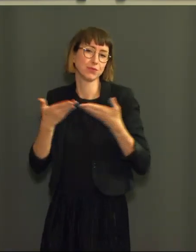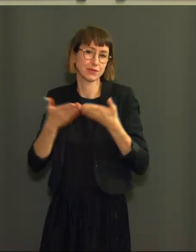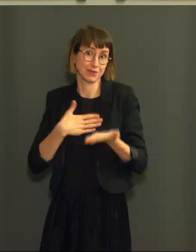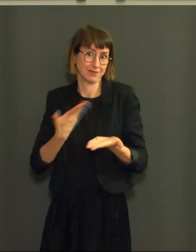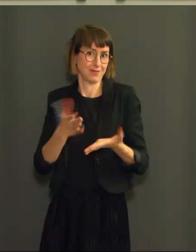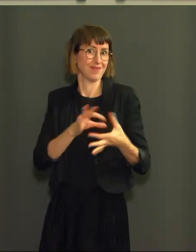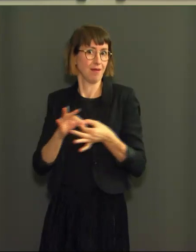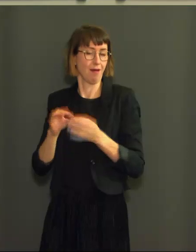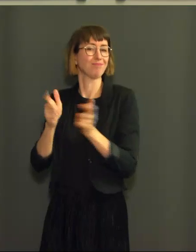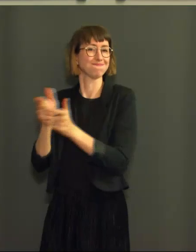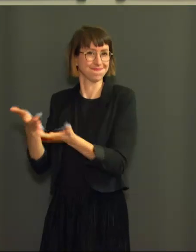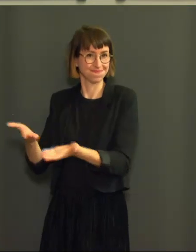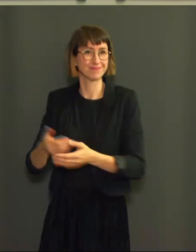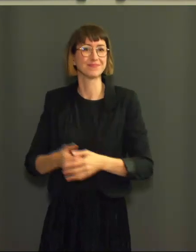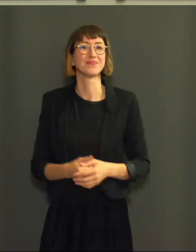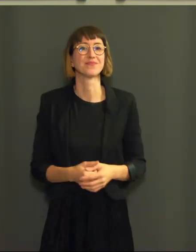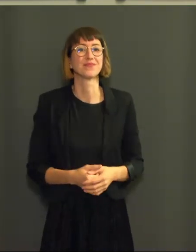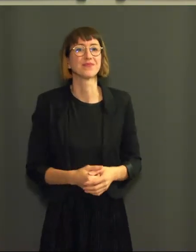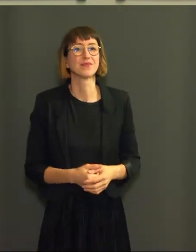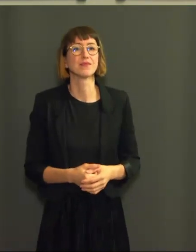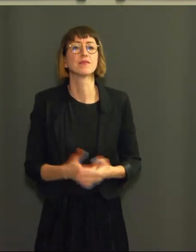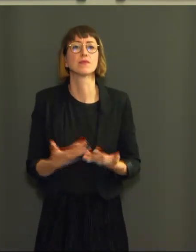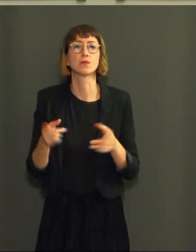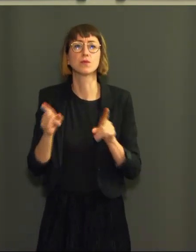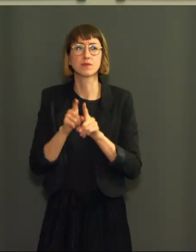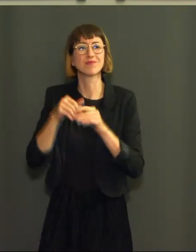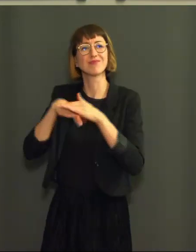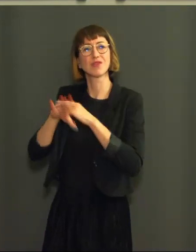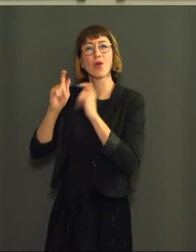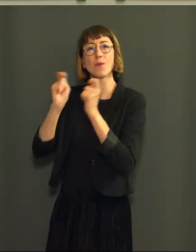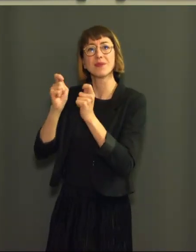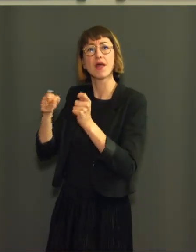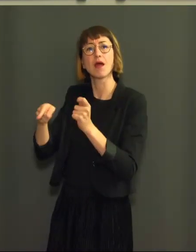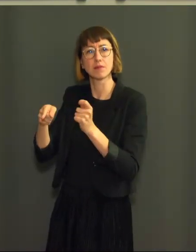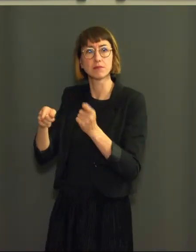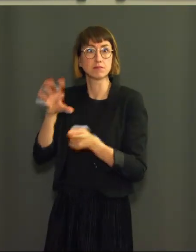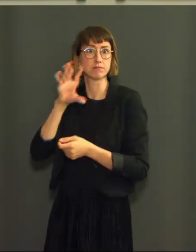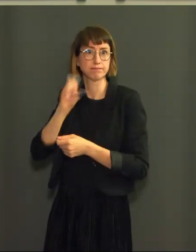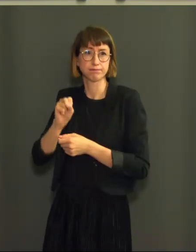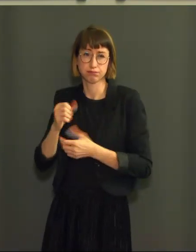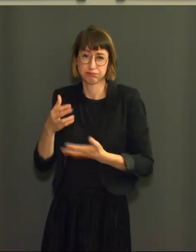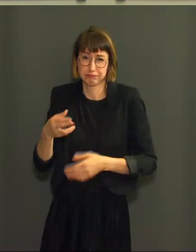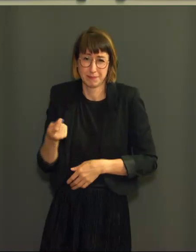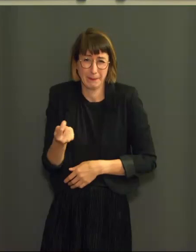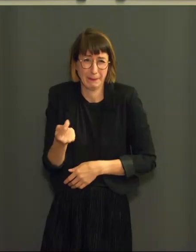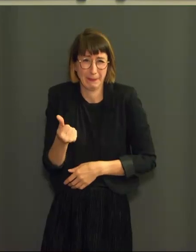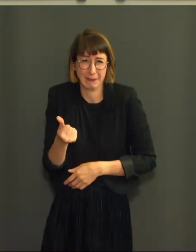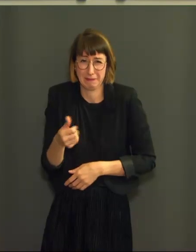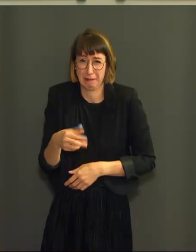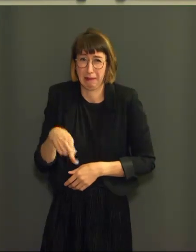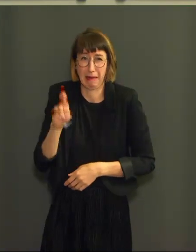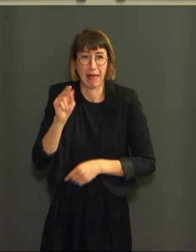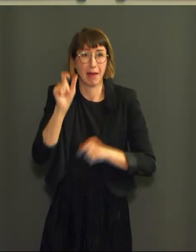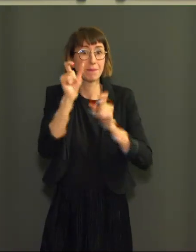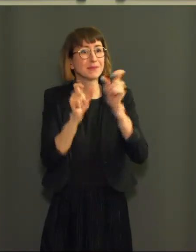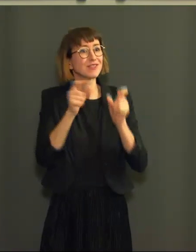des hôpitaux par le fait qu'il est rare d'y voir admis pour Covid une personne qui était entièrement